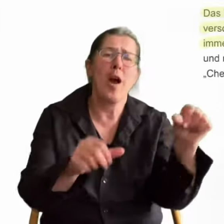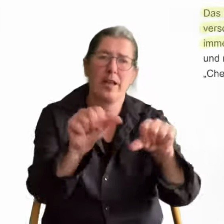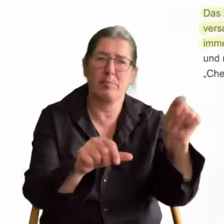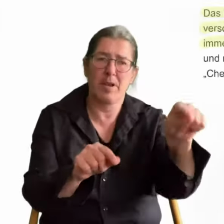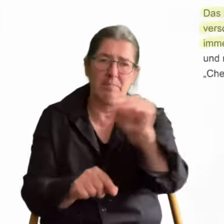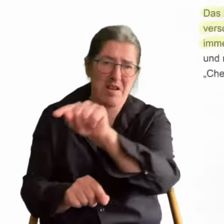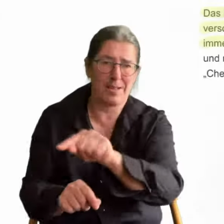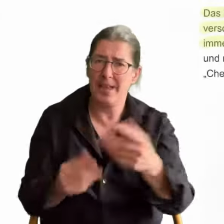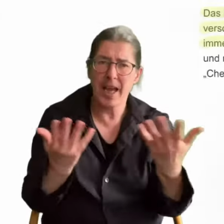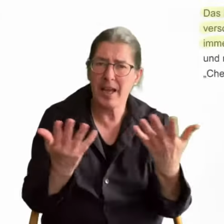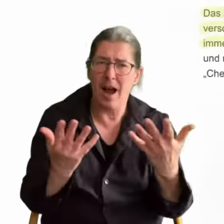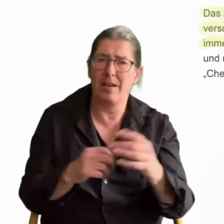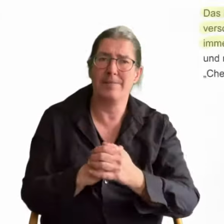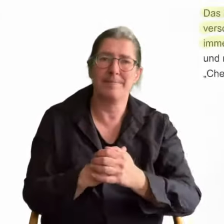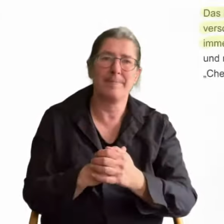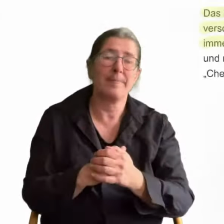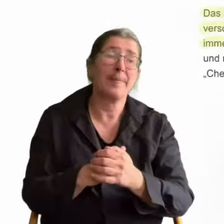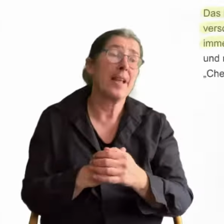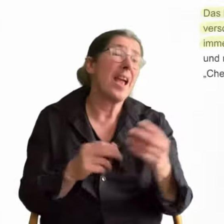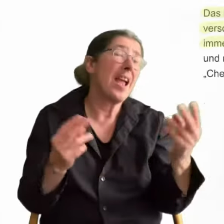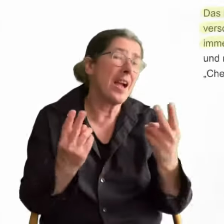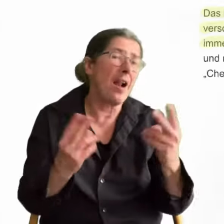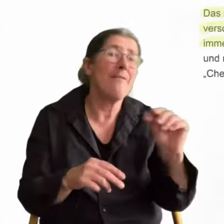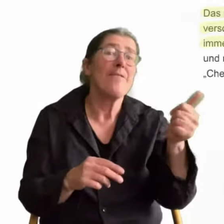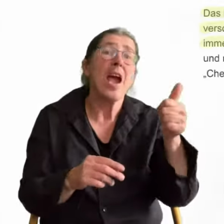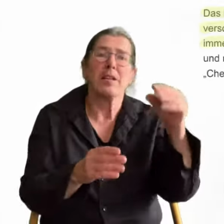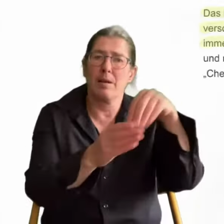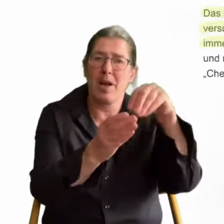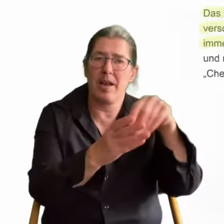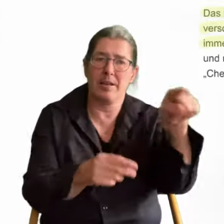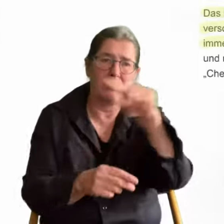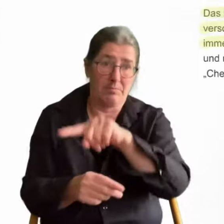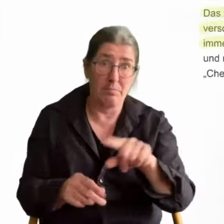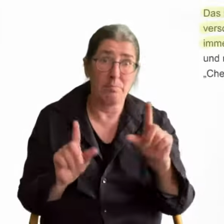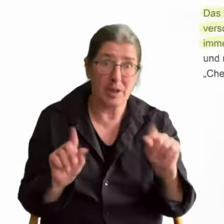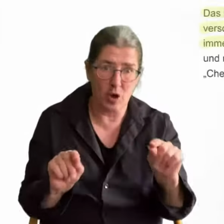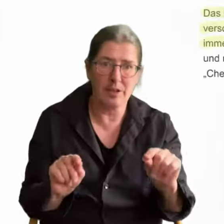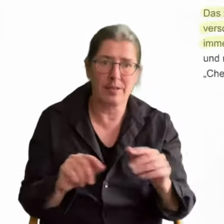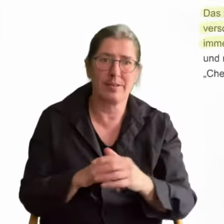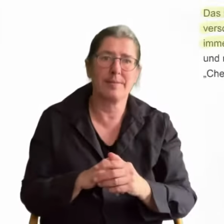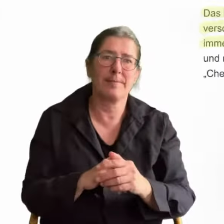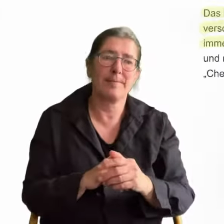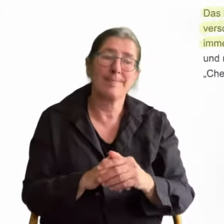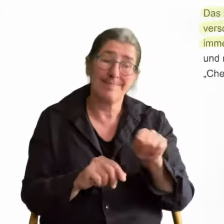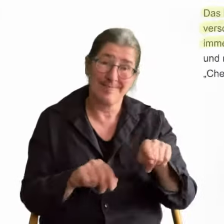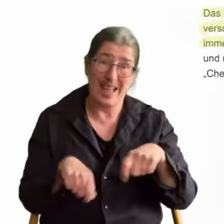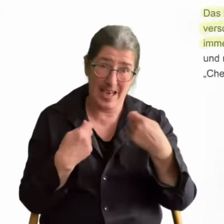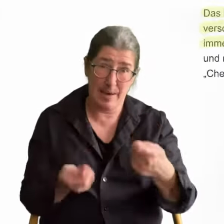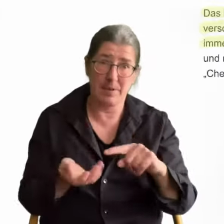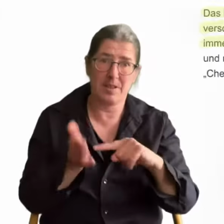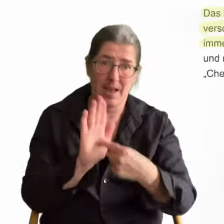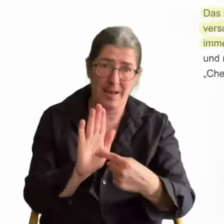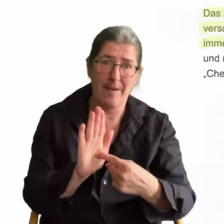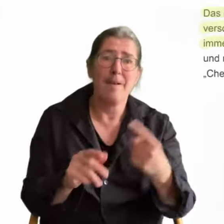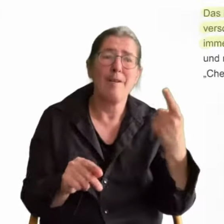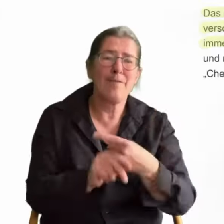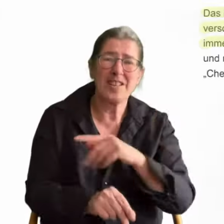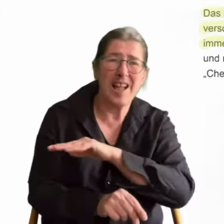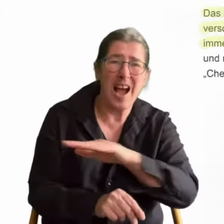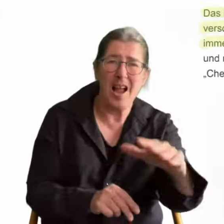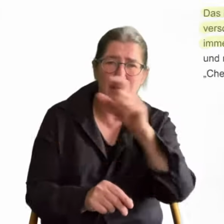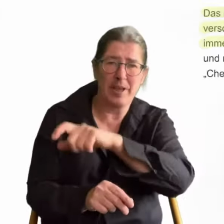dieses experiment durchgeführt worden ist und egal wer daran teilgenommen hat das heißt dieses ergebnis zeigt dass fast